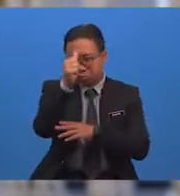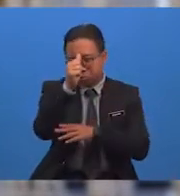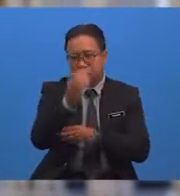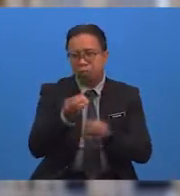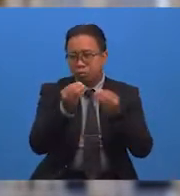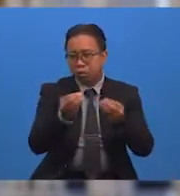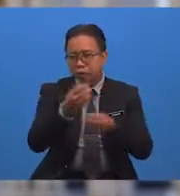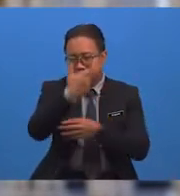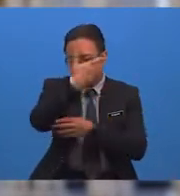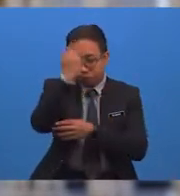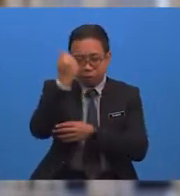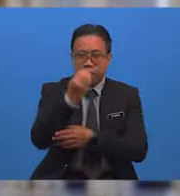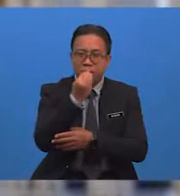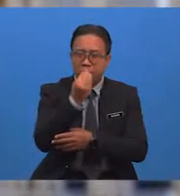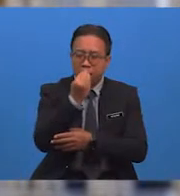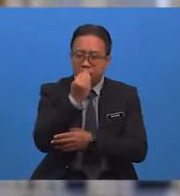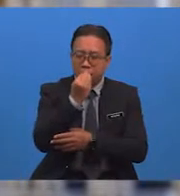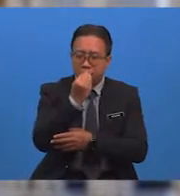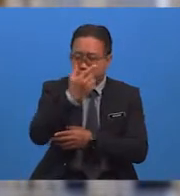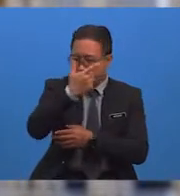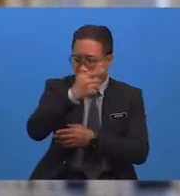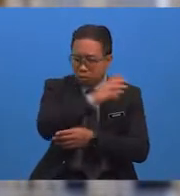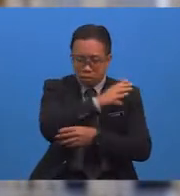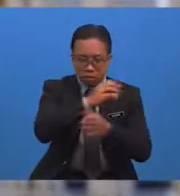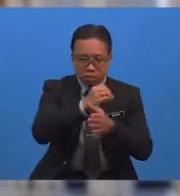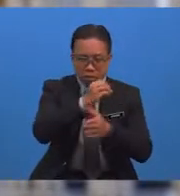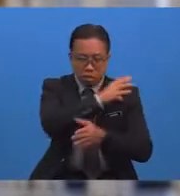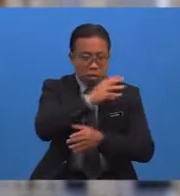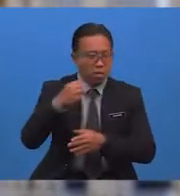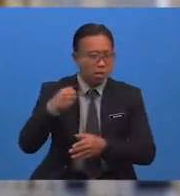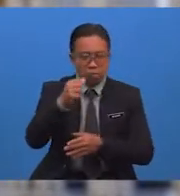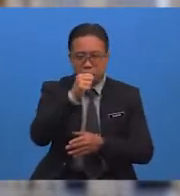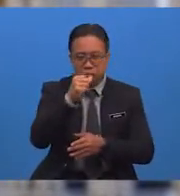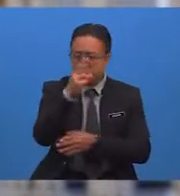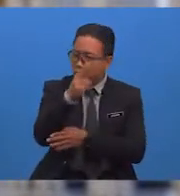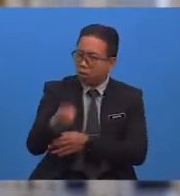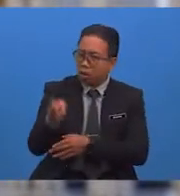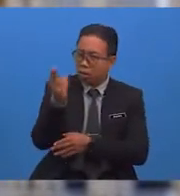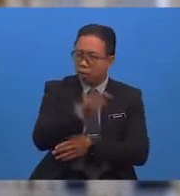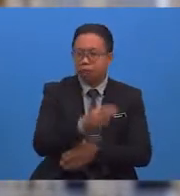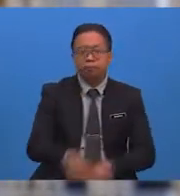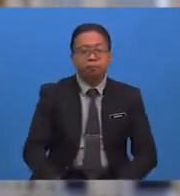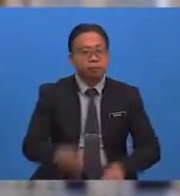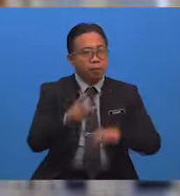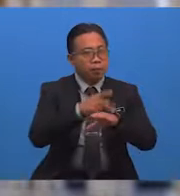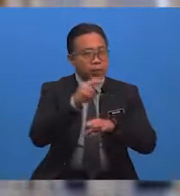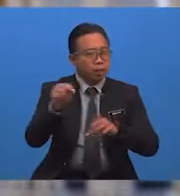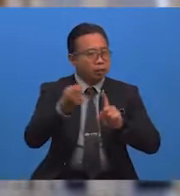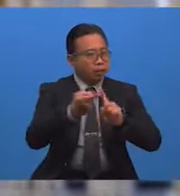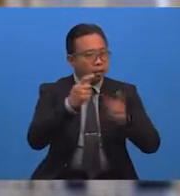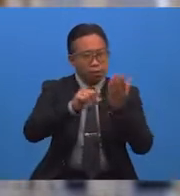oleh makanan dan minuman yang diambil itu haram serta pakaian yang dipakai daripada sumber